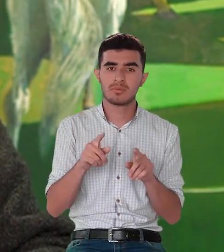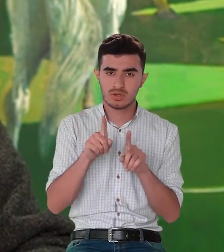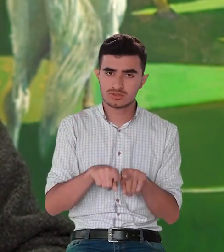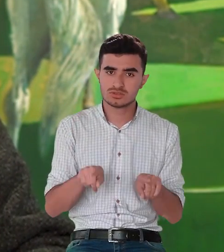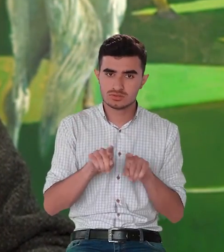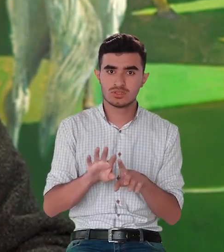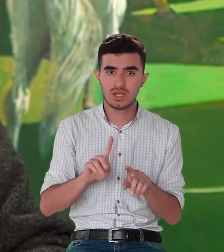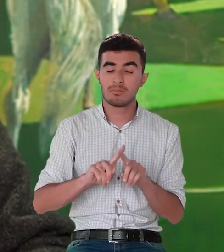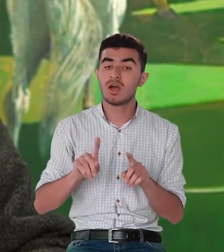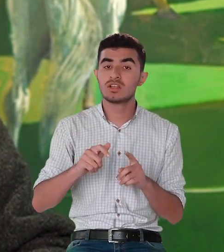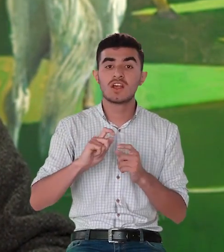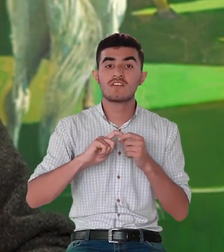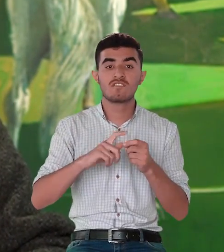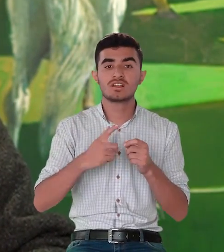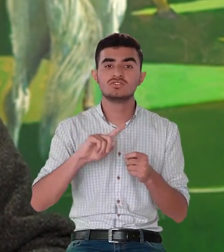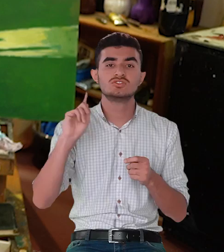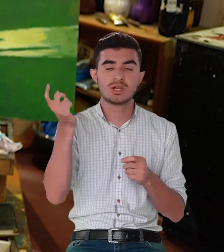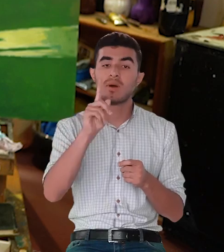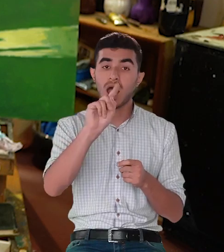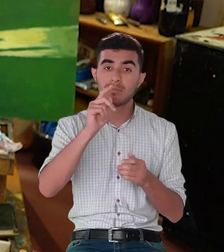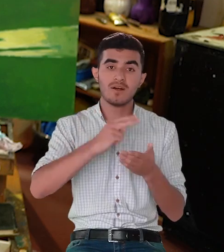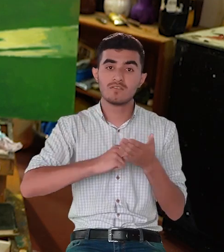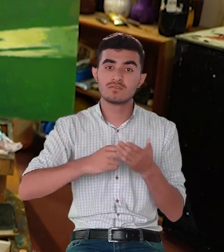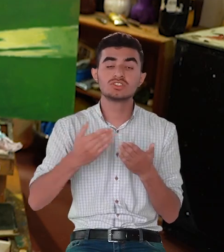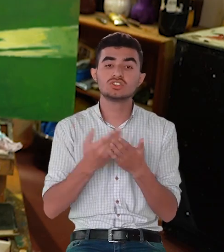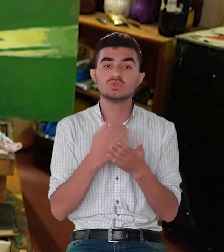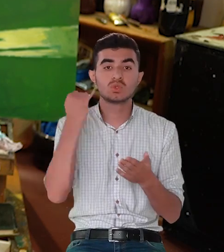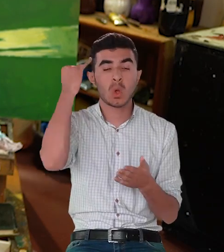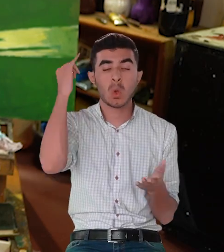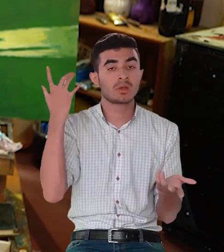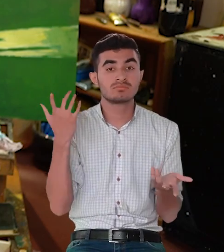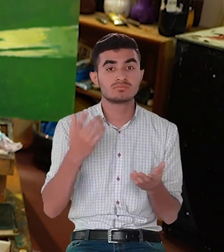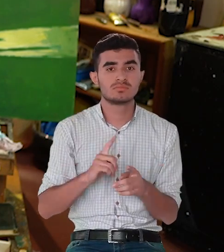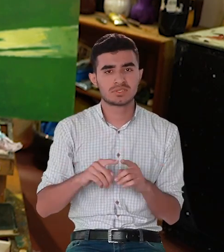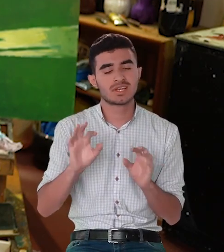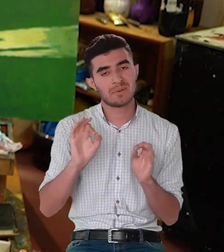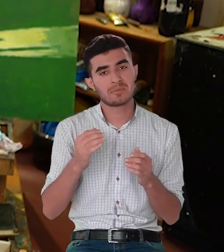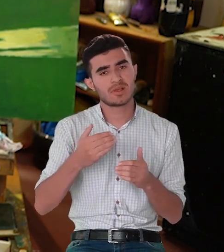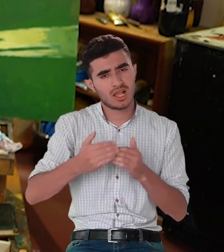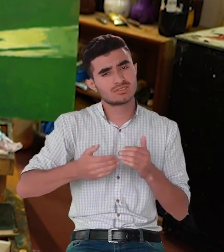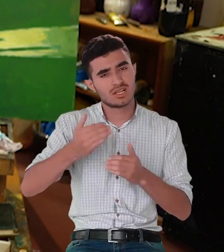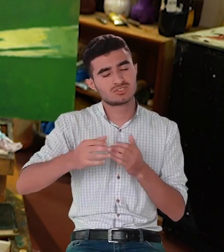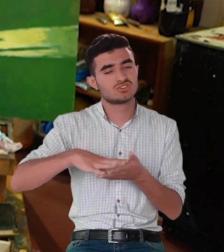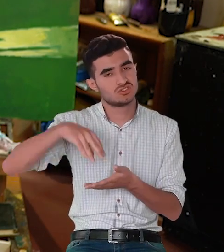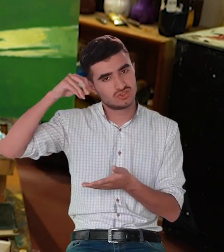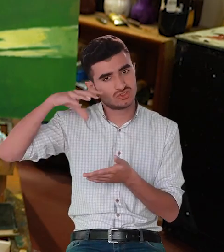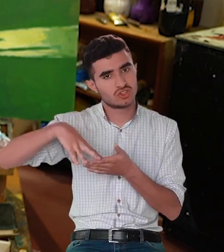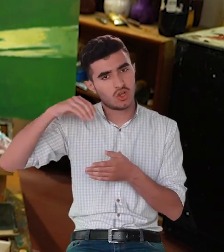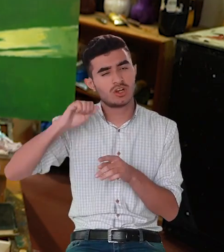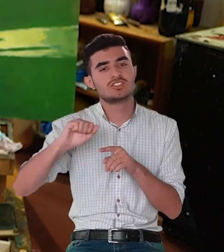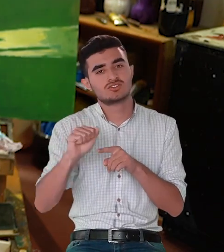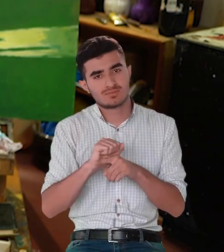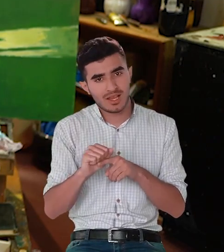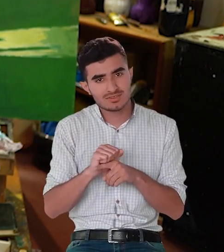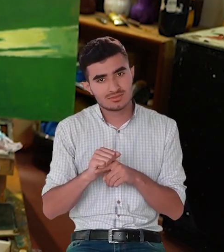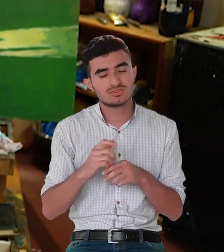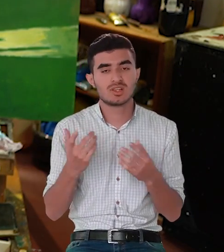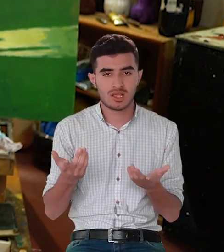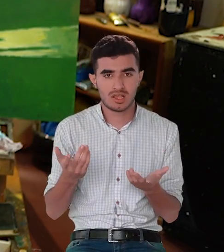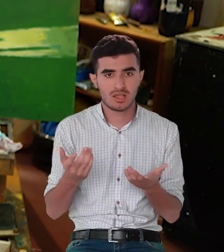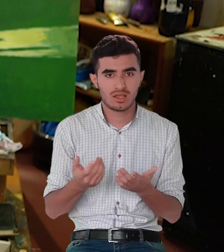یہ کہ کون کیسا پروڈیوس کر رہا ہے، تو یہ ایک لگاتار لرننگ ہے، سمجھ